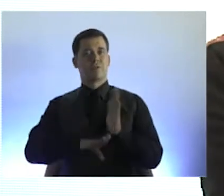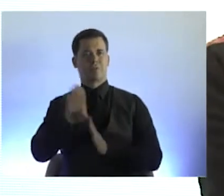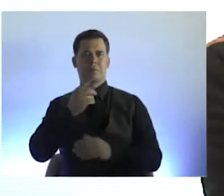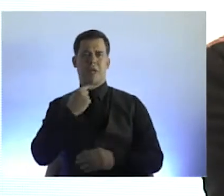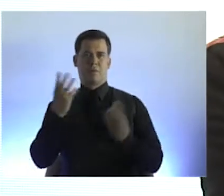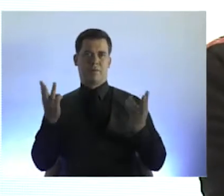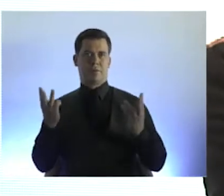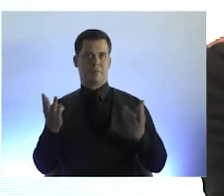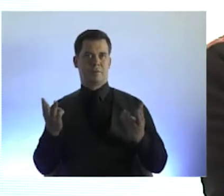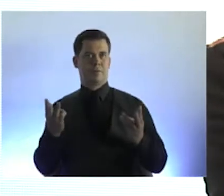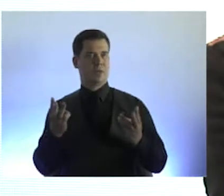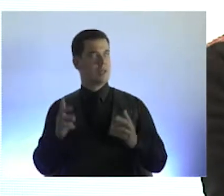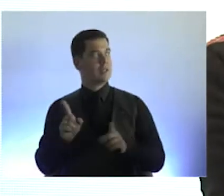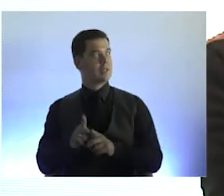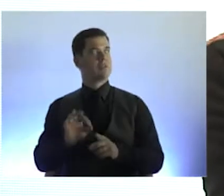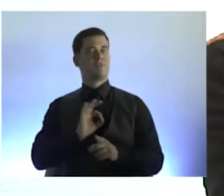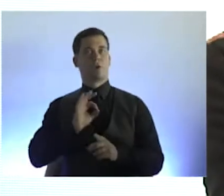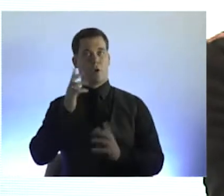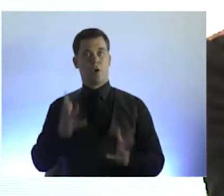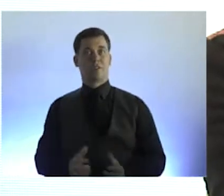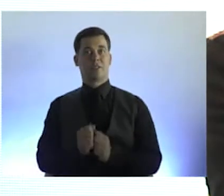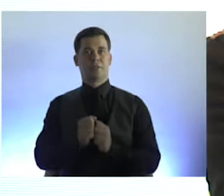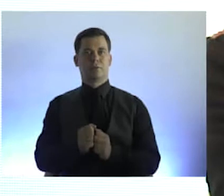to nie jest jakaś moje odkrycie, to jest też coś,